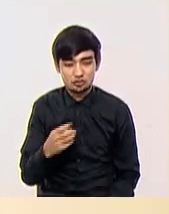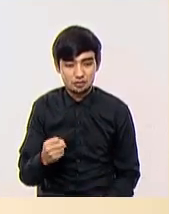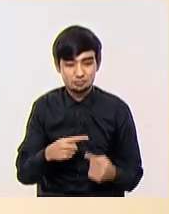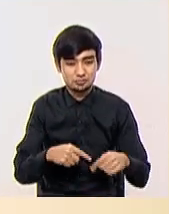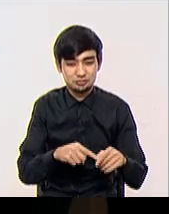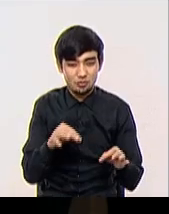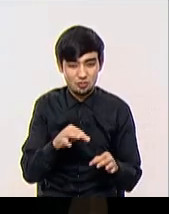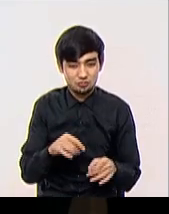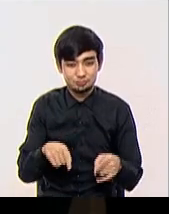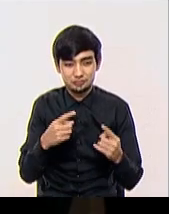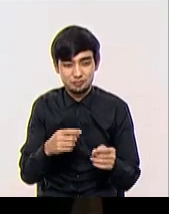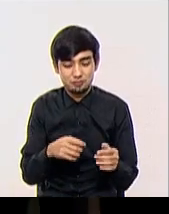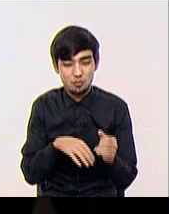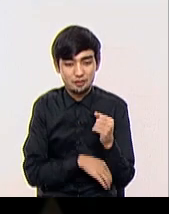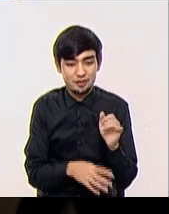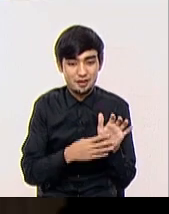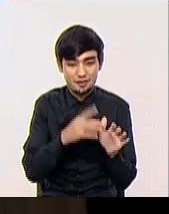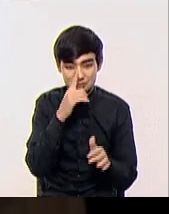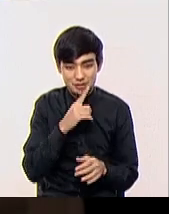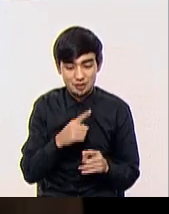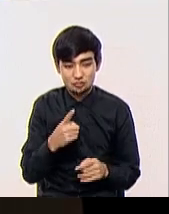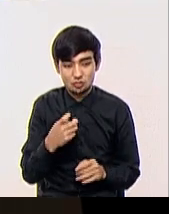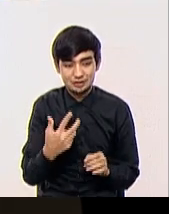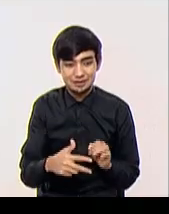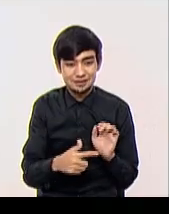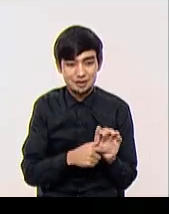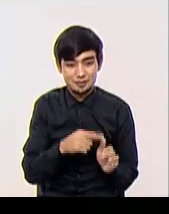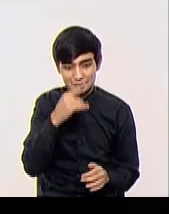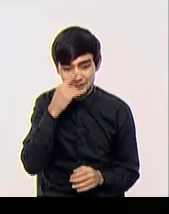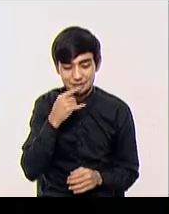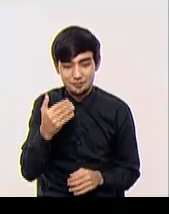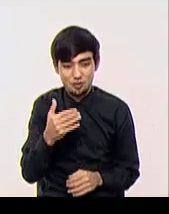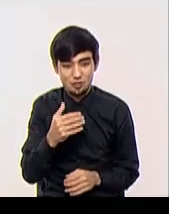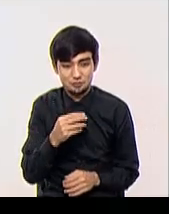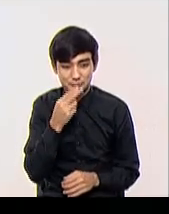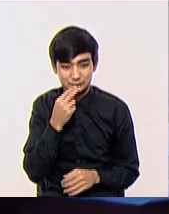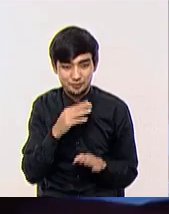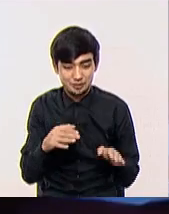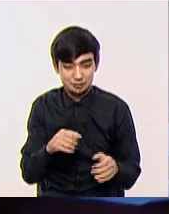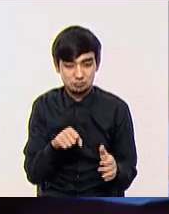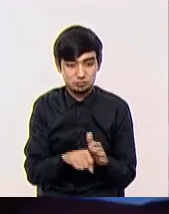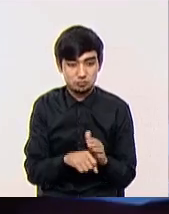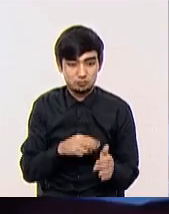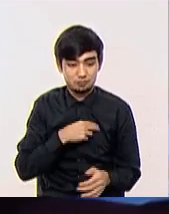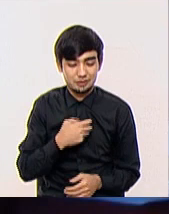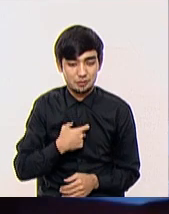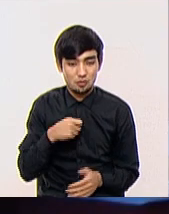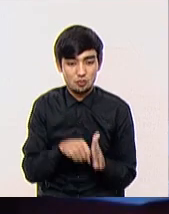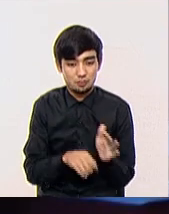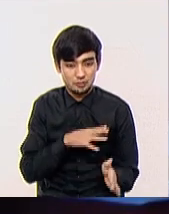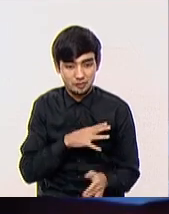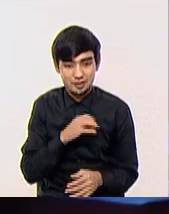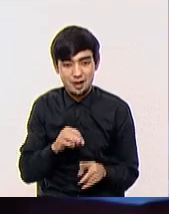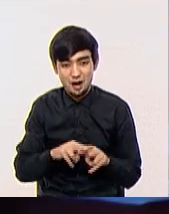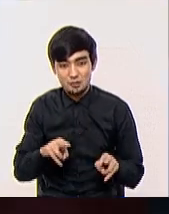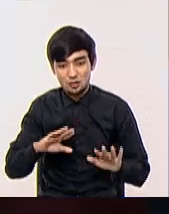международному развитию, за последние 9 месяцев 137 казахстанских подростков совершили суицид. Психологи не исключают, что буллинг в таких